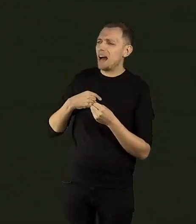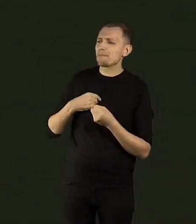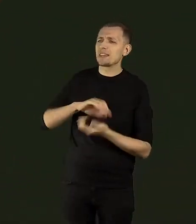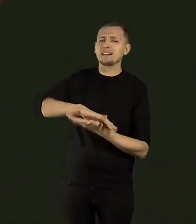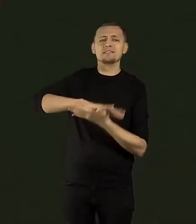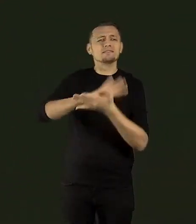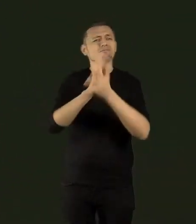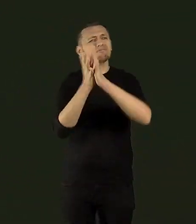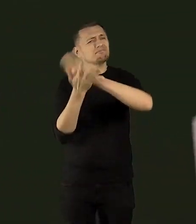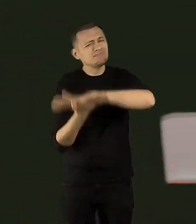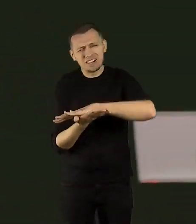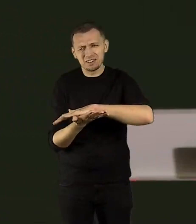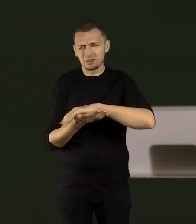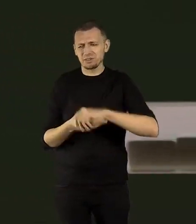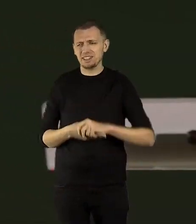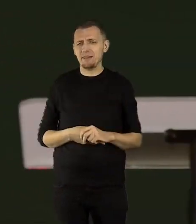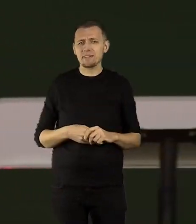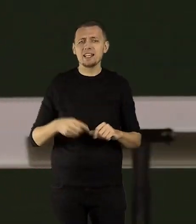opozycjonistą i rewolucjonistą.